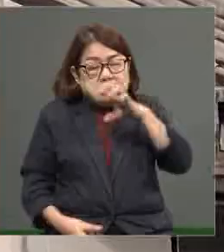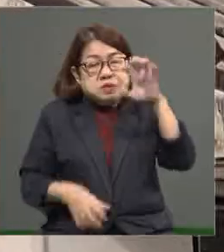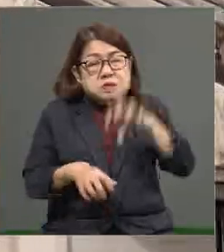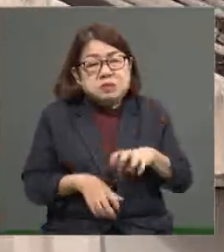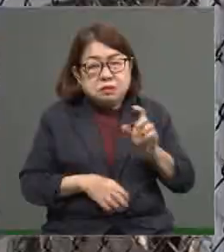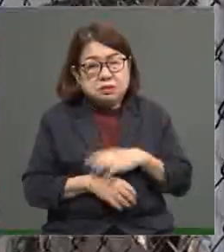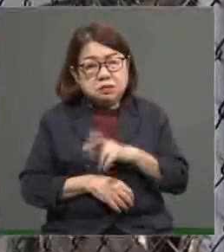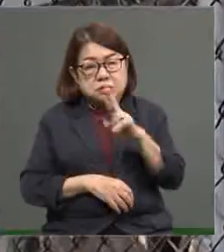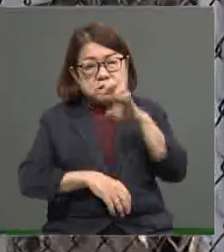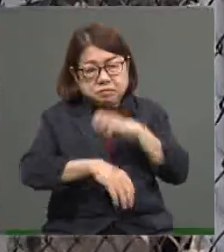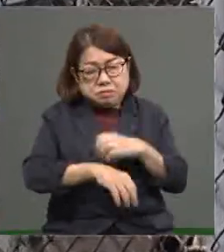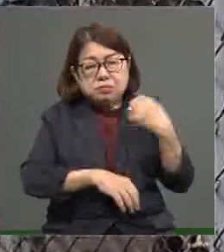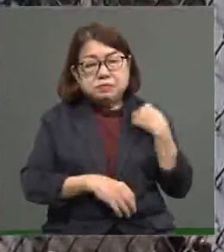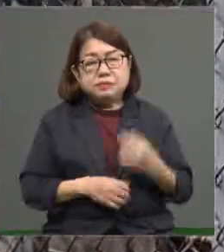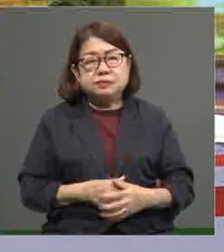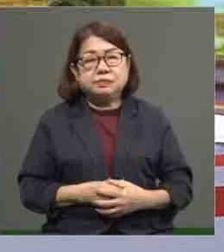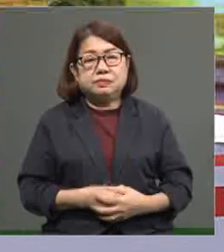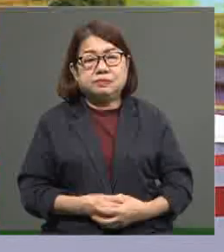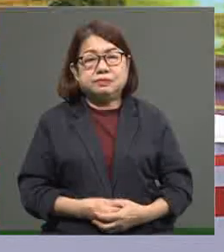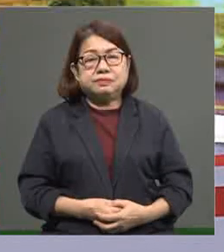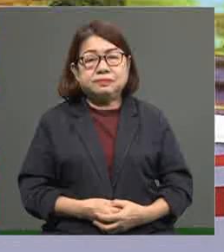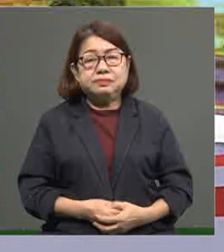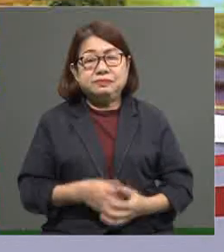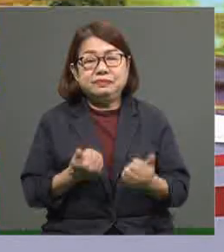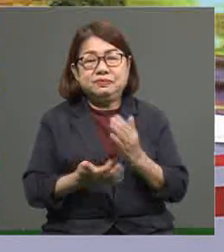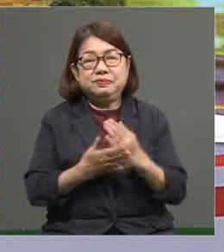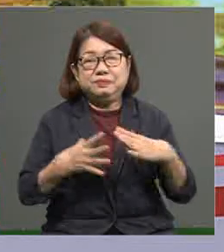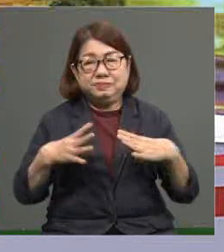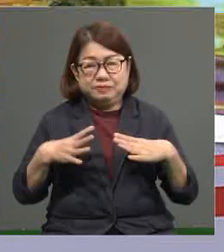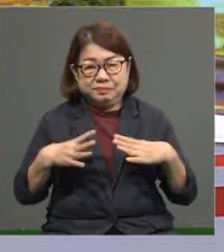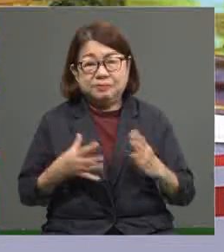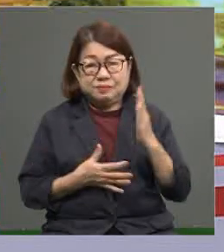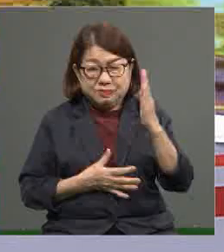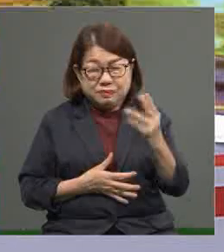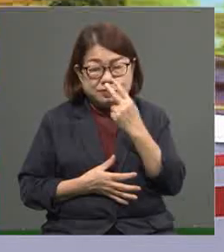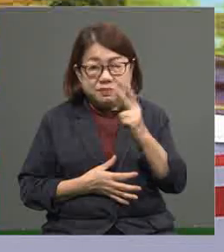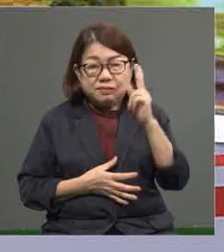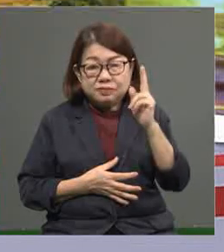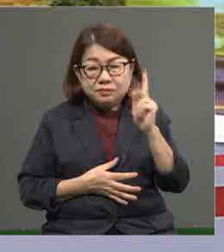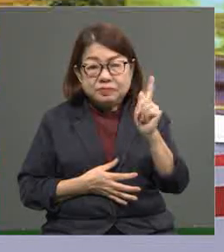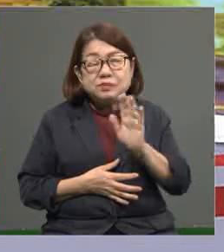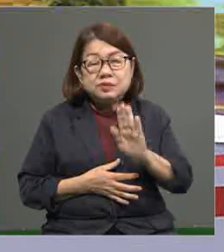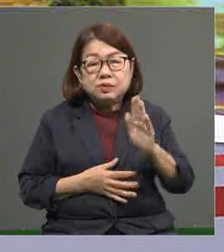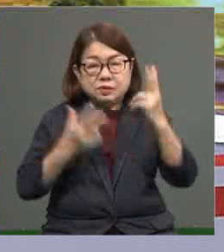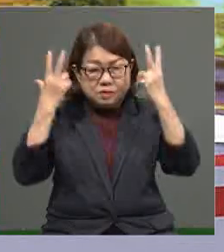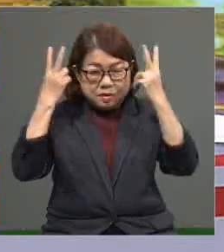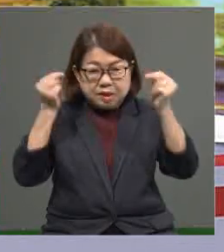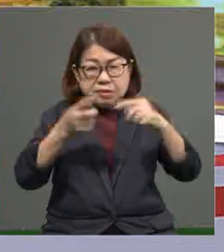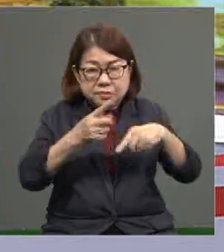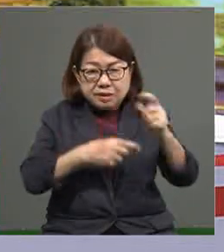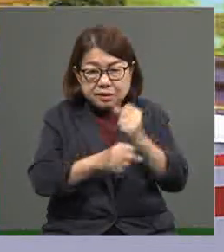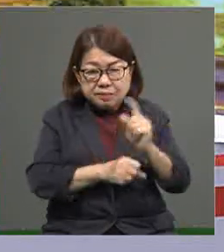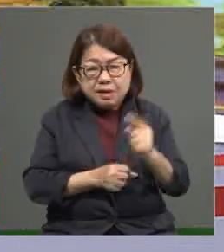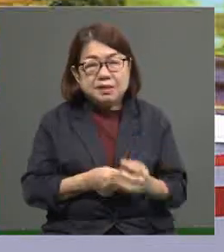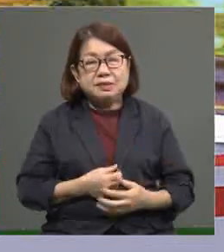นะฮะเดี๋ยวช่วงนี้ไปพักกันสักครู่นะครับช่วงหน้ากลับมาติดตามภารกิจท่านนายกรัฐมนตรีนะครับรวมไปถึงประเด็นอื่น